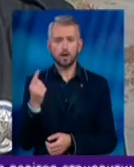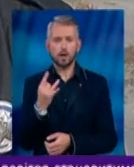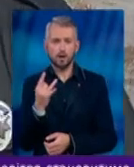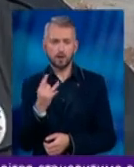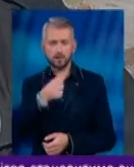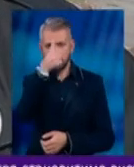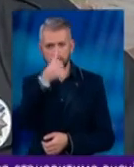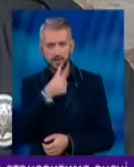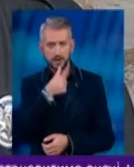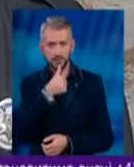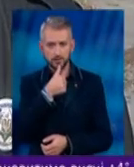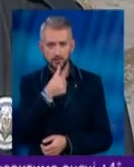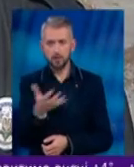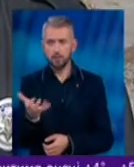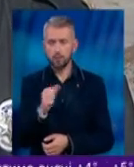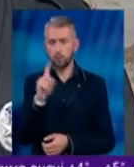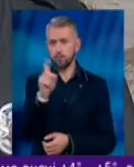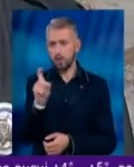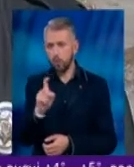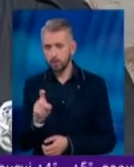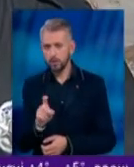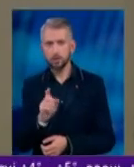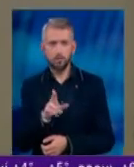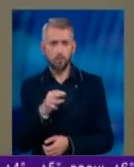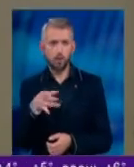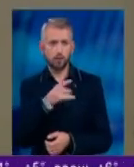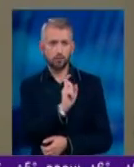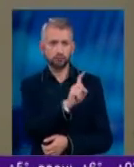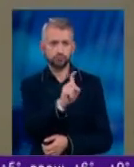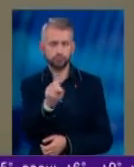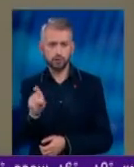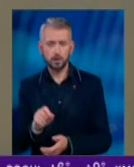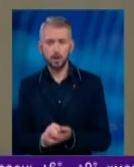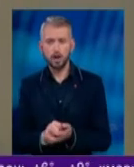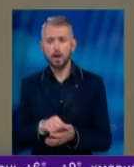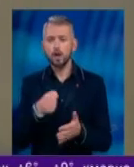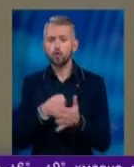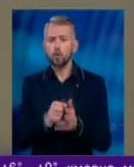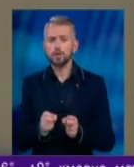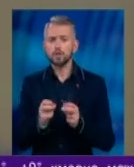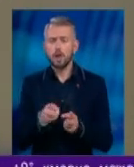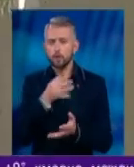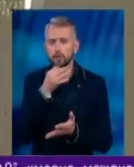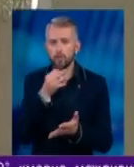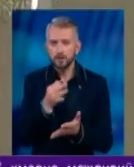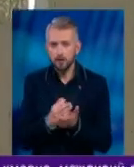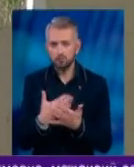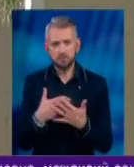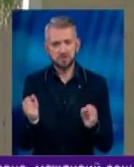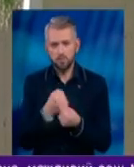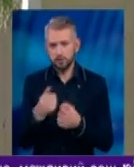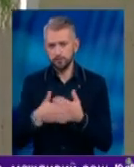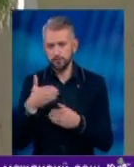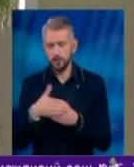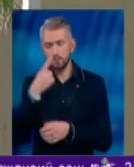на місяць, озброюсь балонами і йду в себе по районі. Та й до кримінальної відповідальності наркодилерів майже неможливо притягнути. В